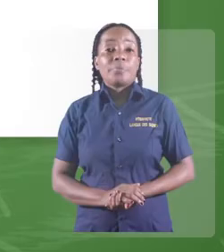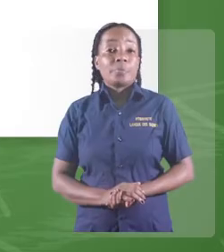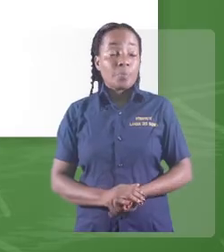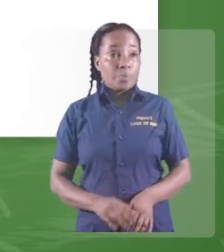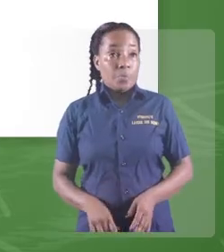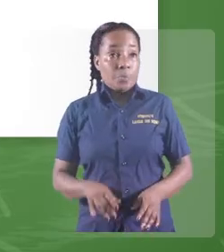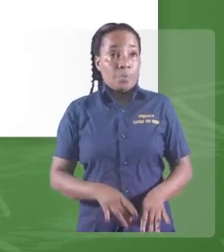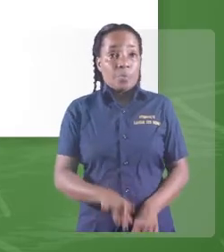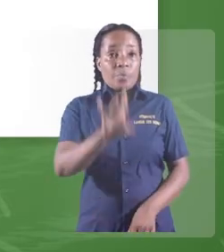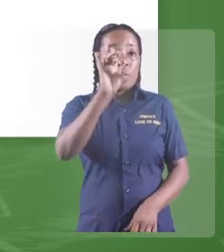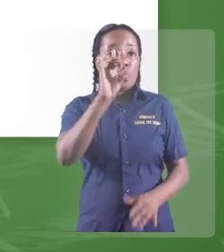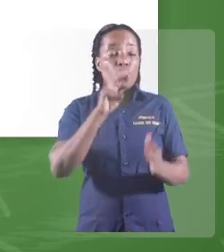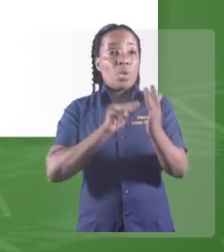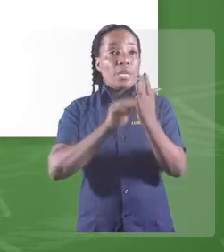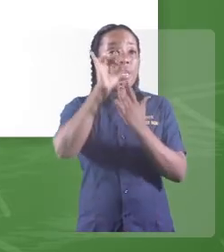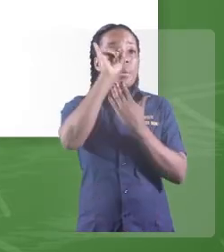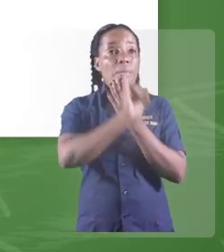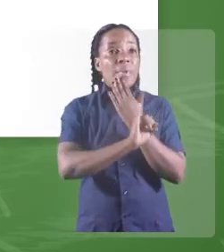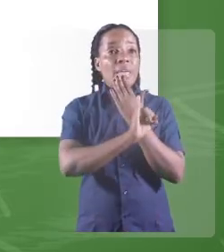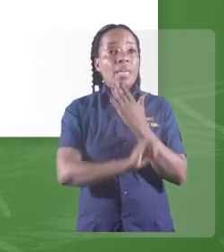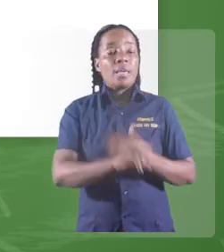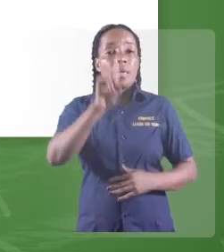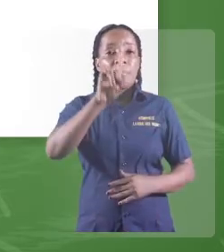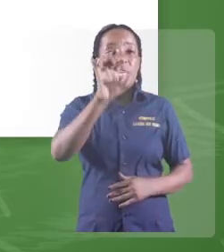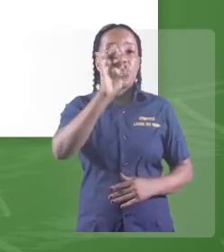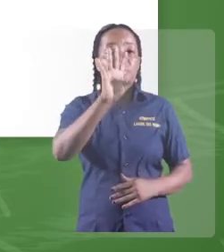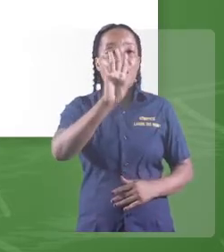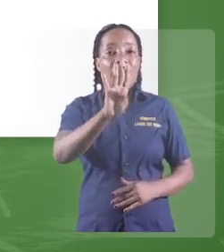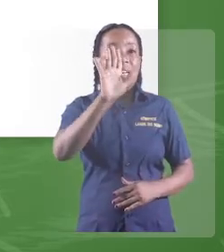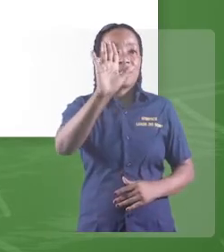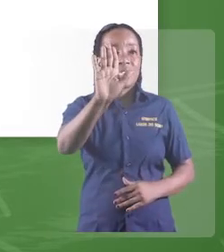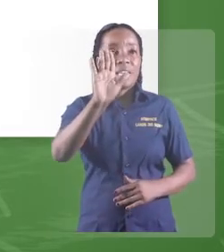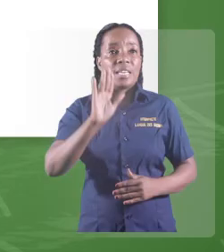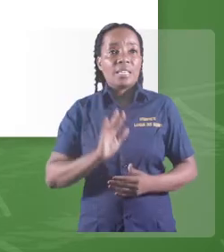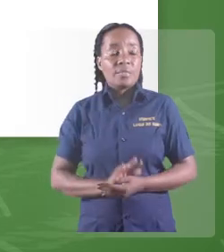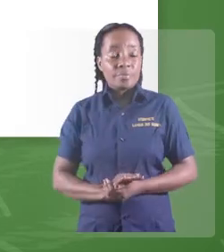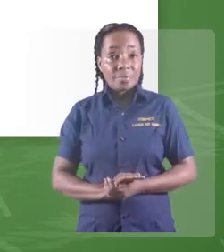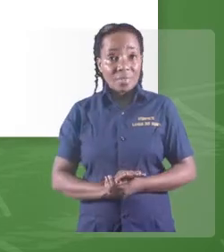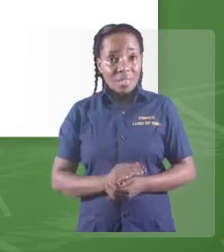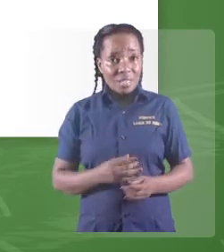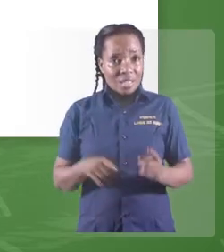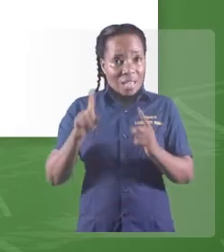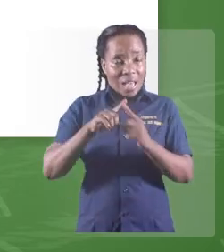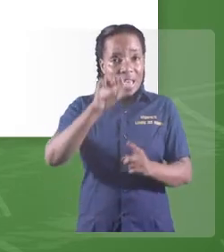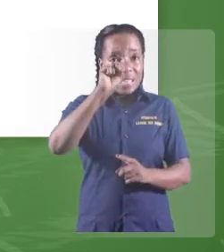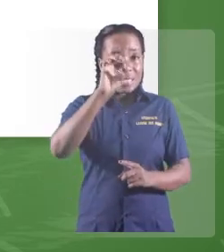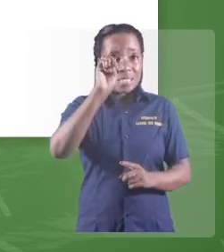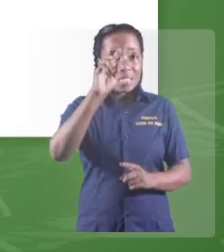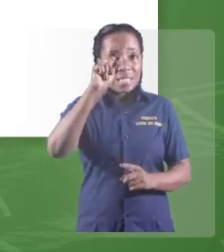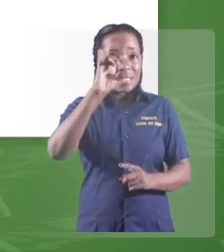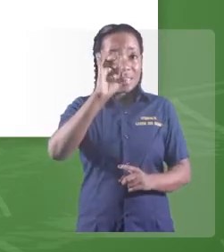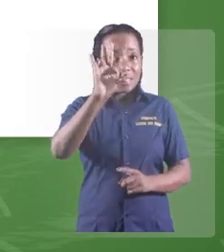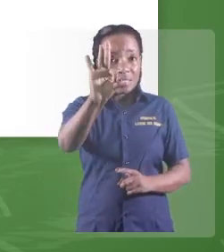mai 1945, date de la commémoration de la capitulation